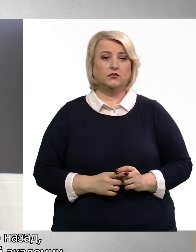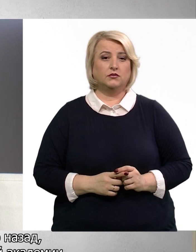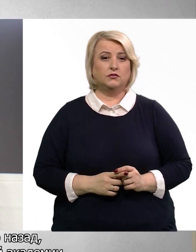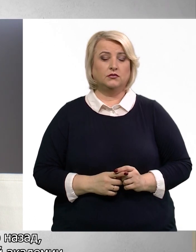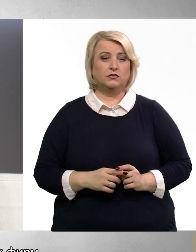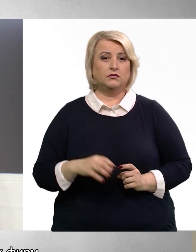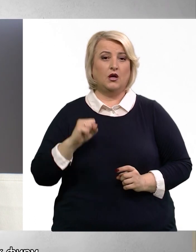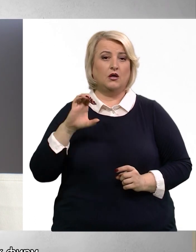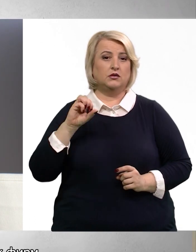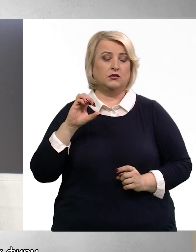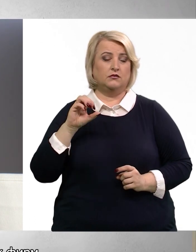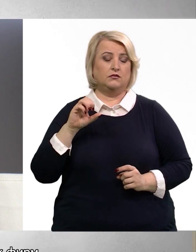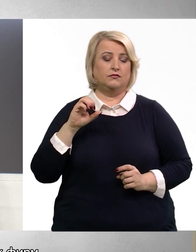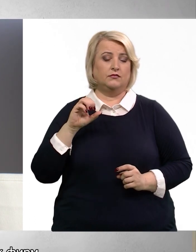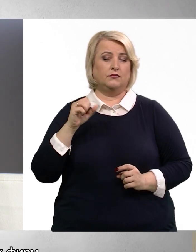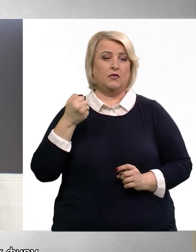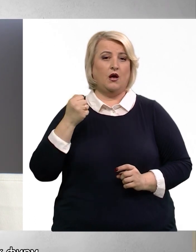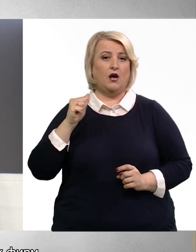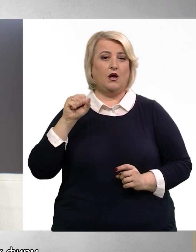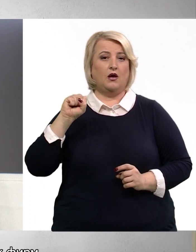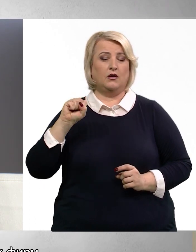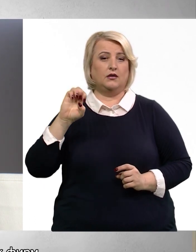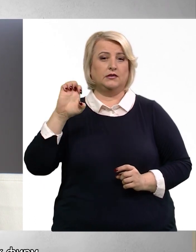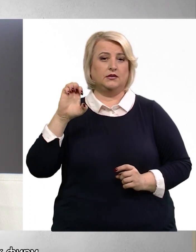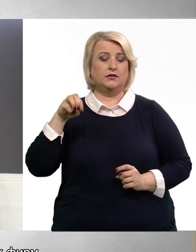în ASEM, în Academia de Studii Economice, târgul carierelor,